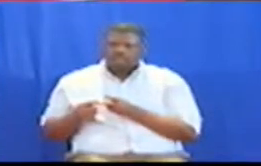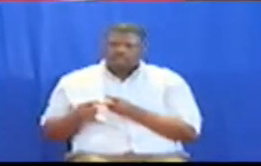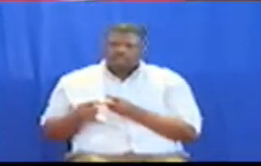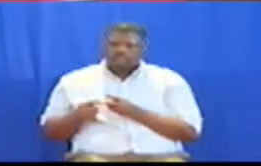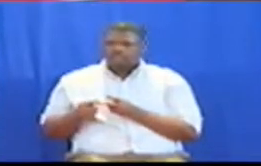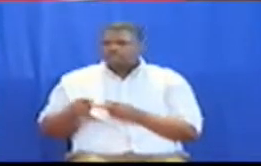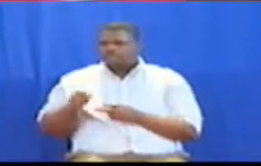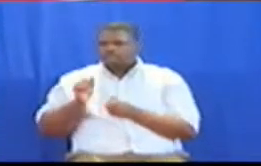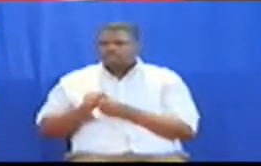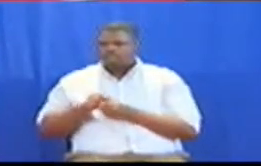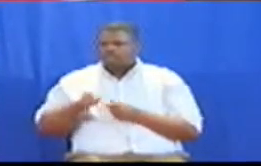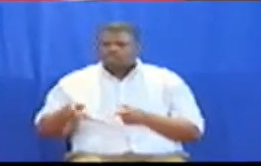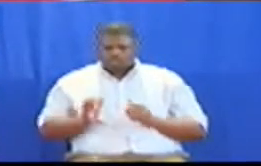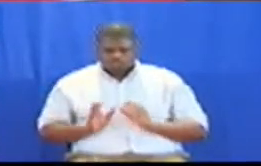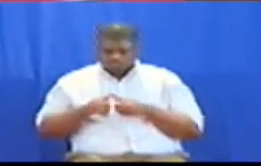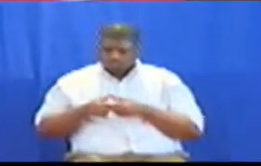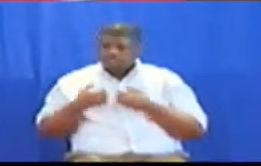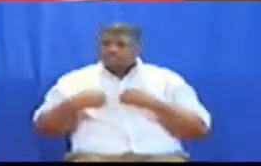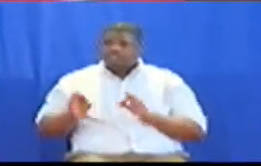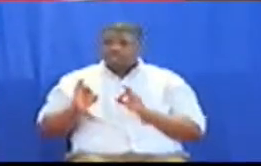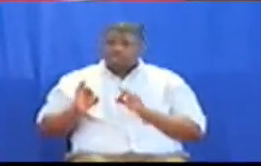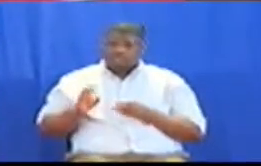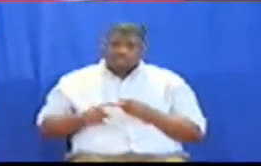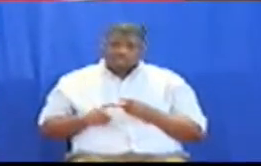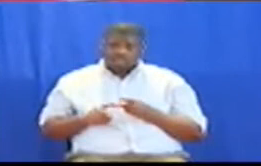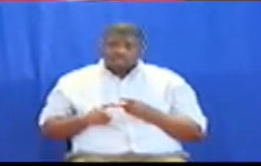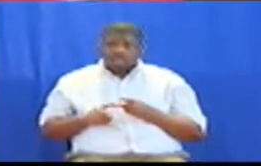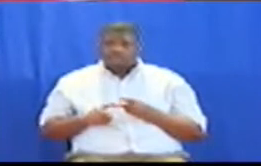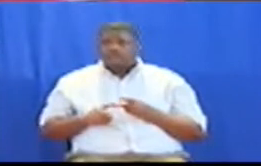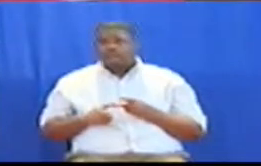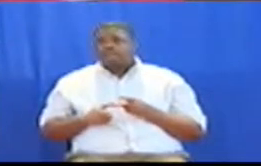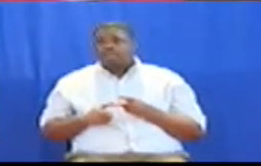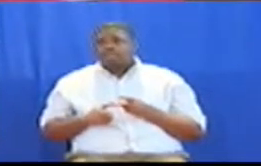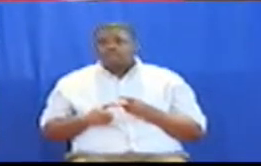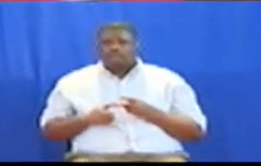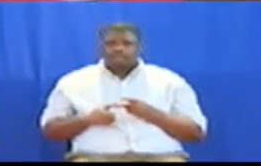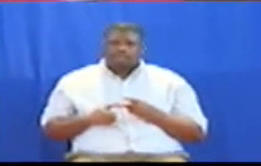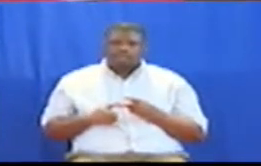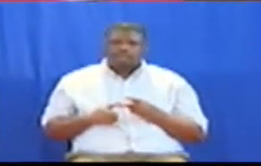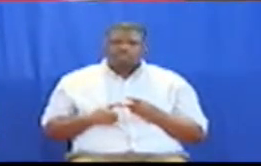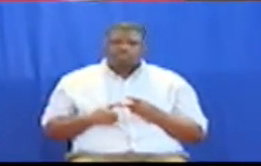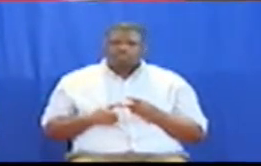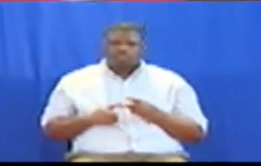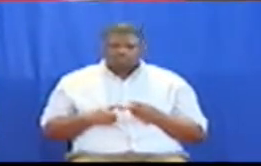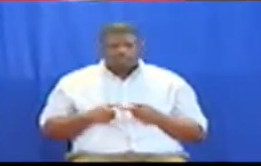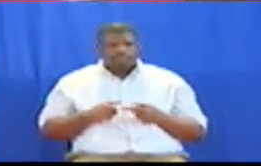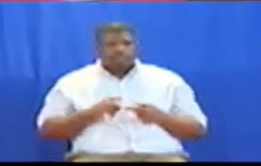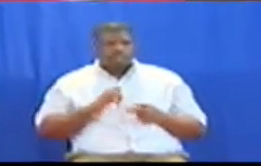jambo hili la tume huru ya uchaguzi. Mheshimiwa Spika, katika uhalisia